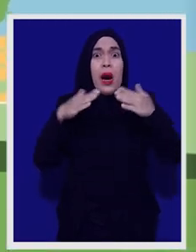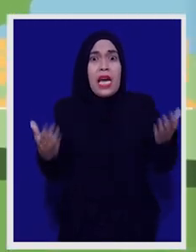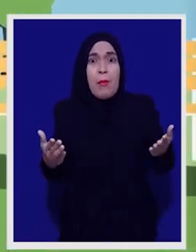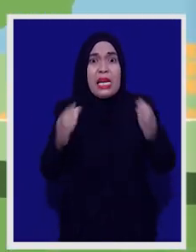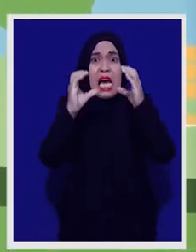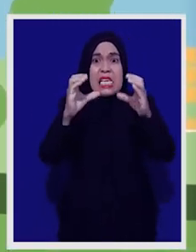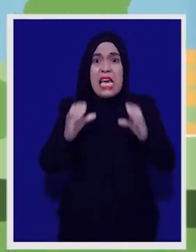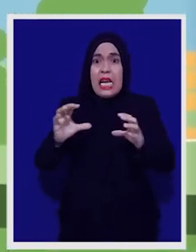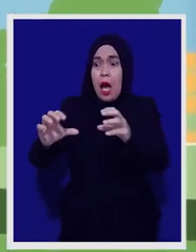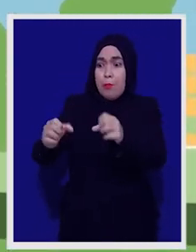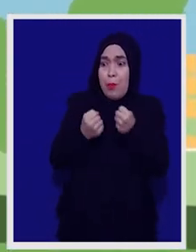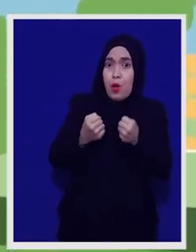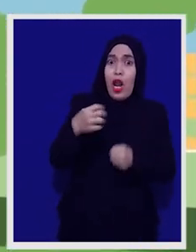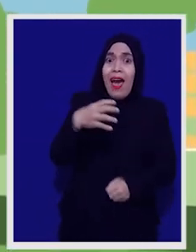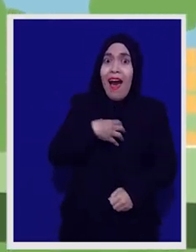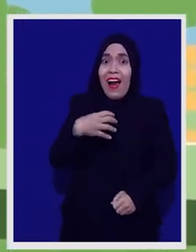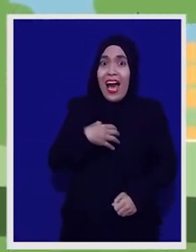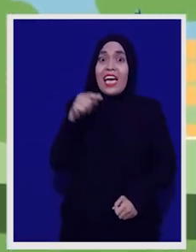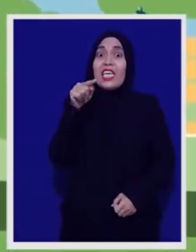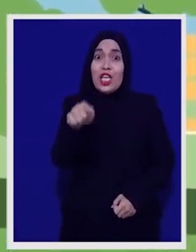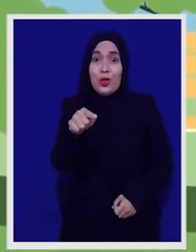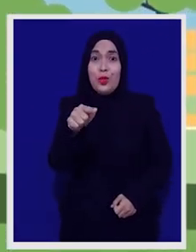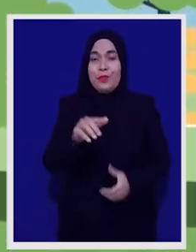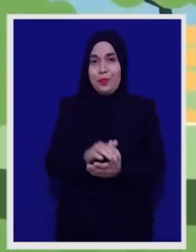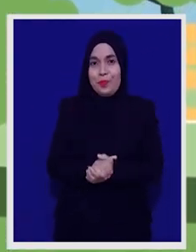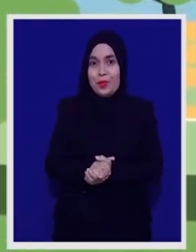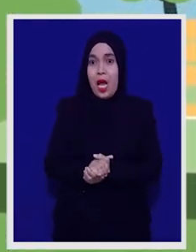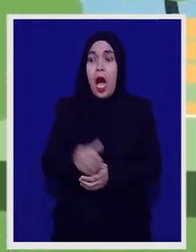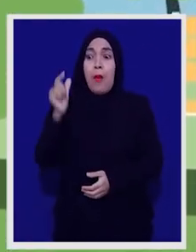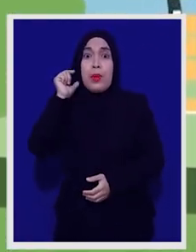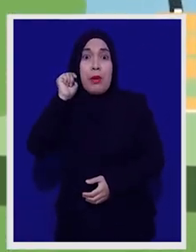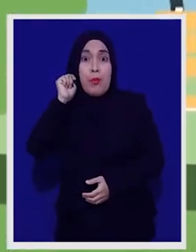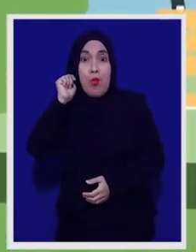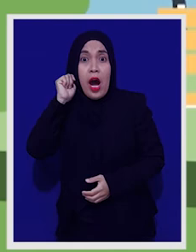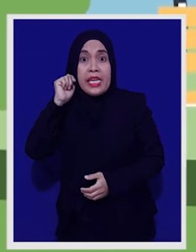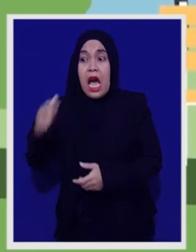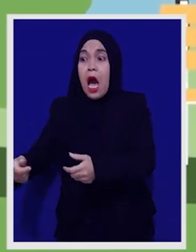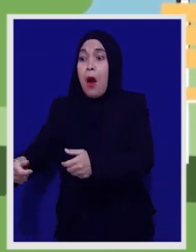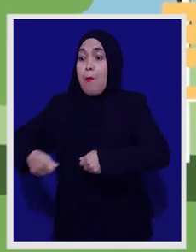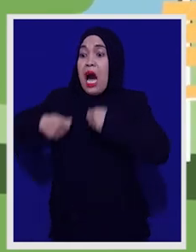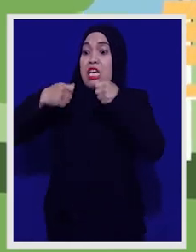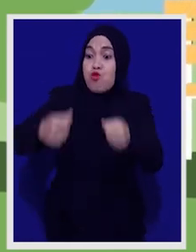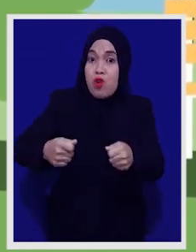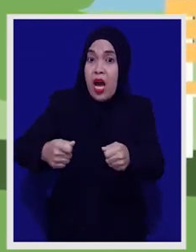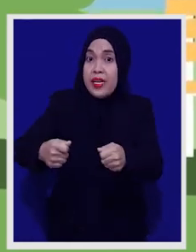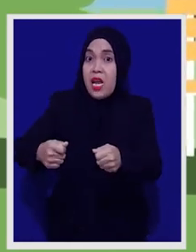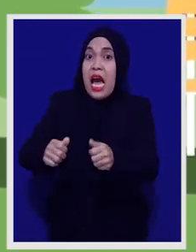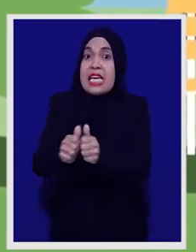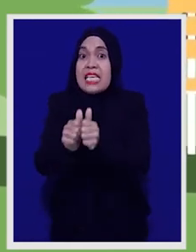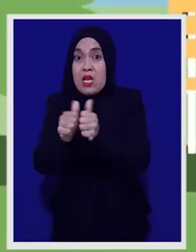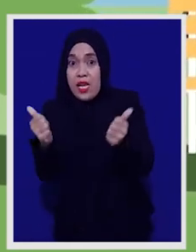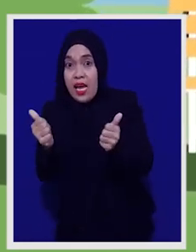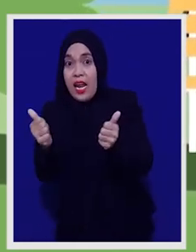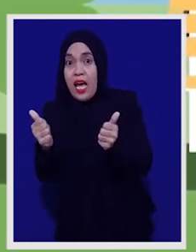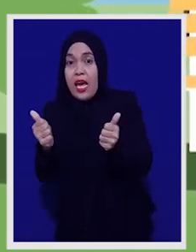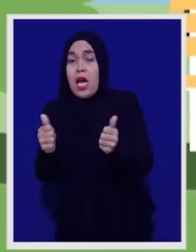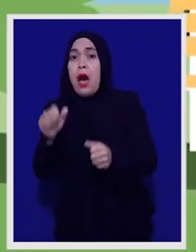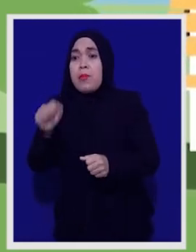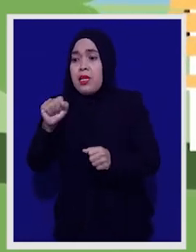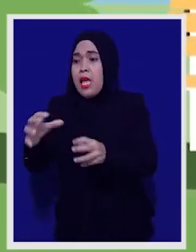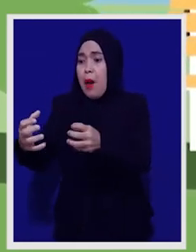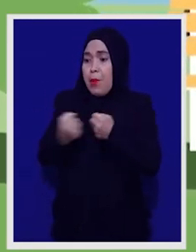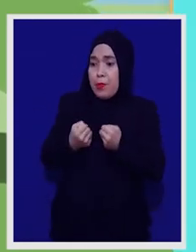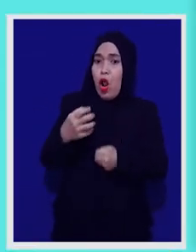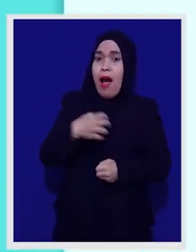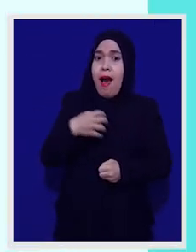Bagaimana cara memperoleh hak-hak tersebut? Bagi perempuan yang mengajukan gugatan perceraian, dapat memperoleh hak-hak